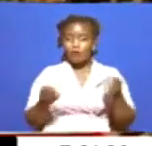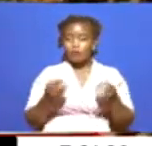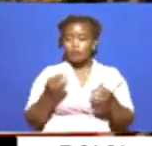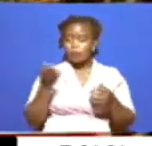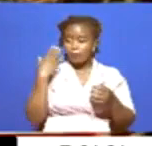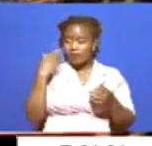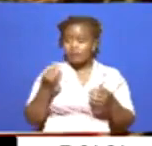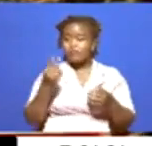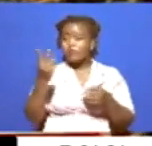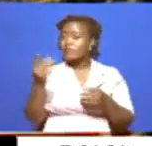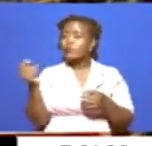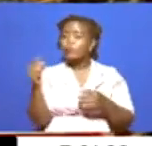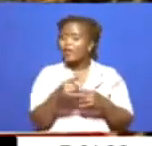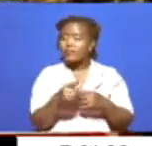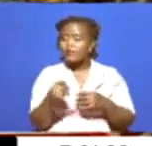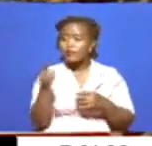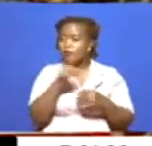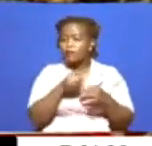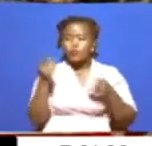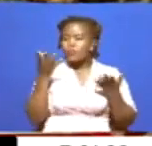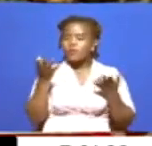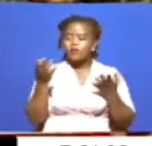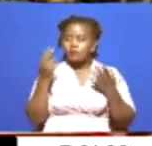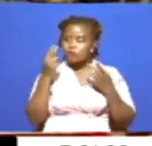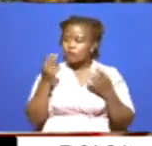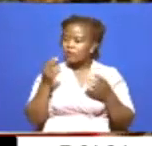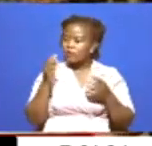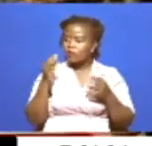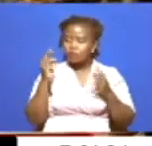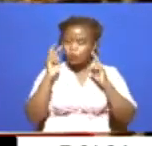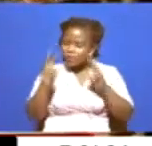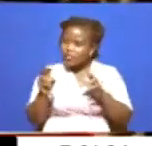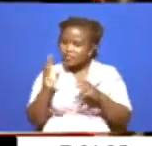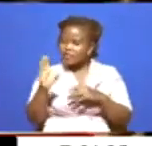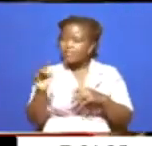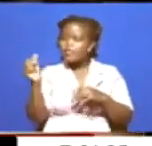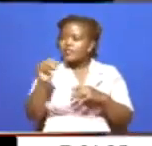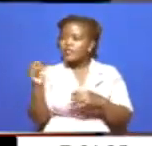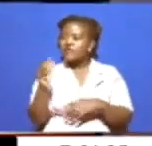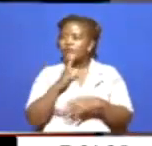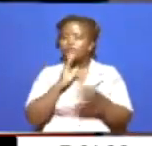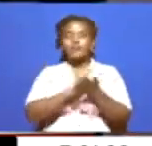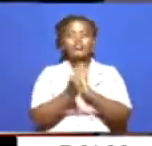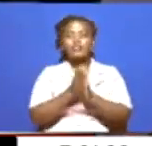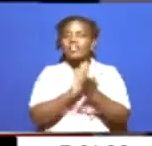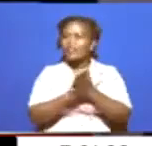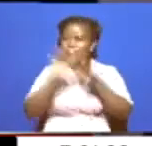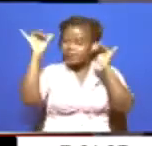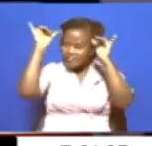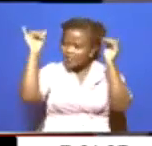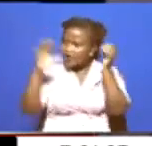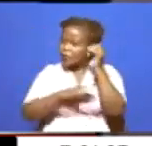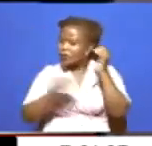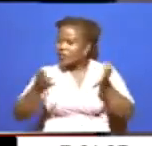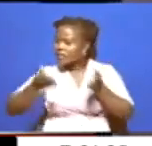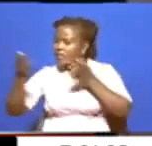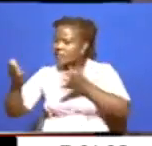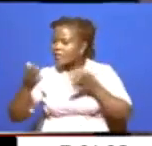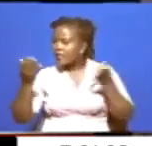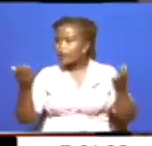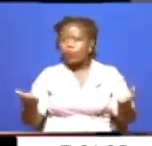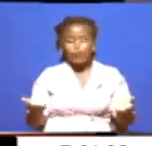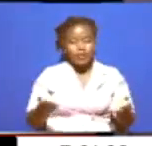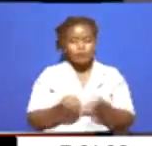Matiangi hatujakuona, tujaona watu wako wakifanya kazi. Ila kwamba ng'ombe wenye wamechukuliwa wanaenda kuwapi? We don't know how powerful these